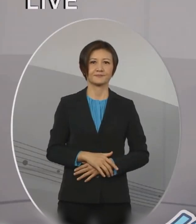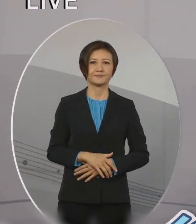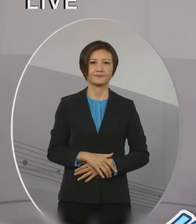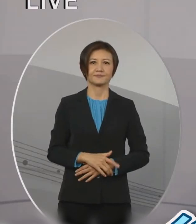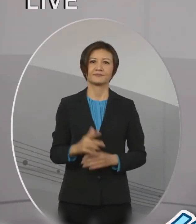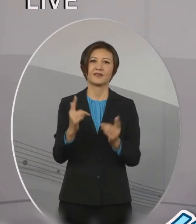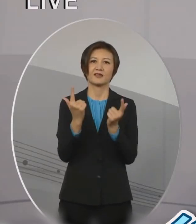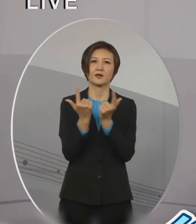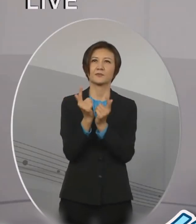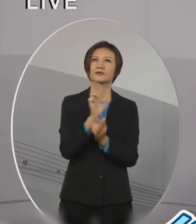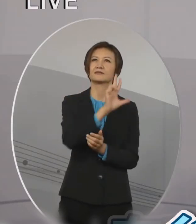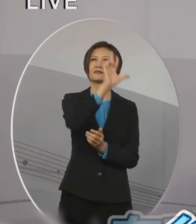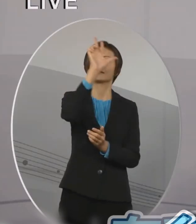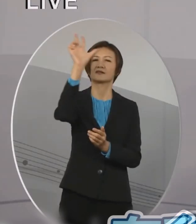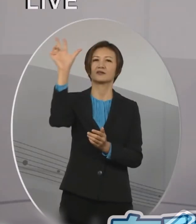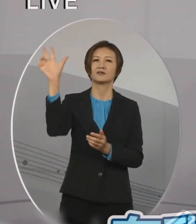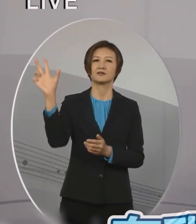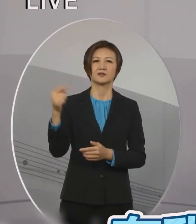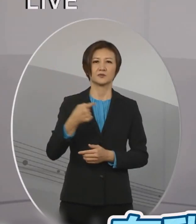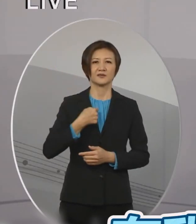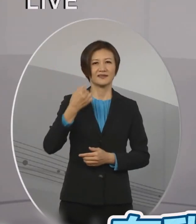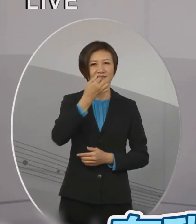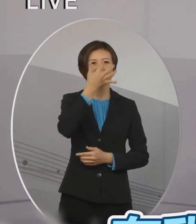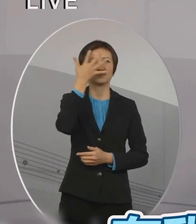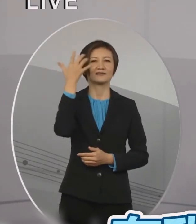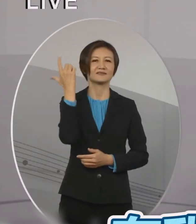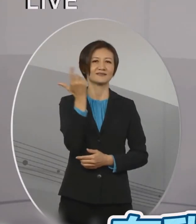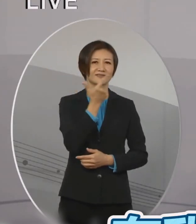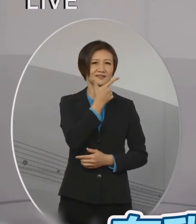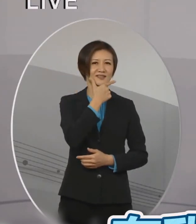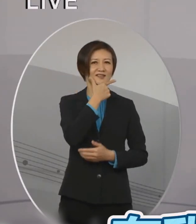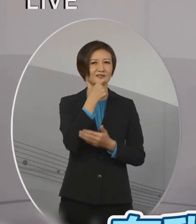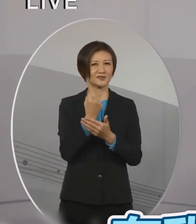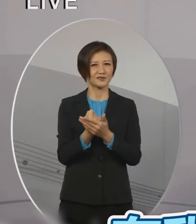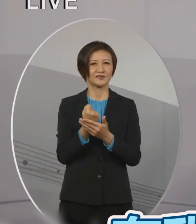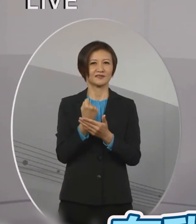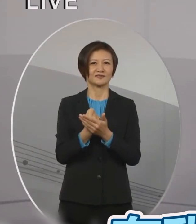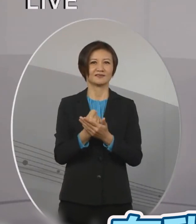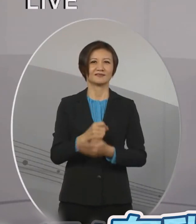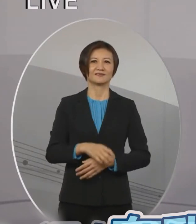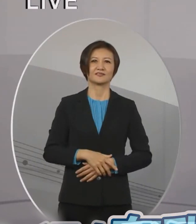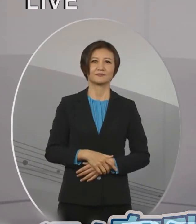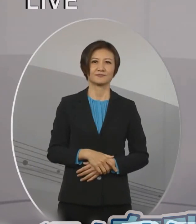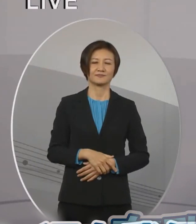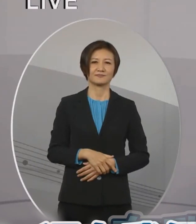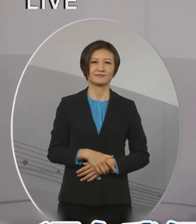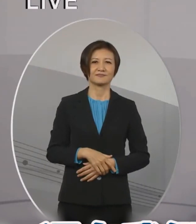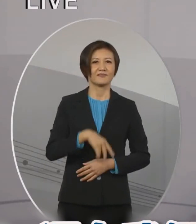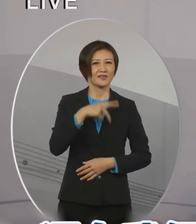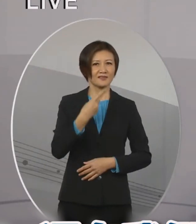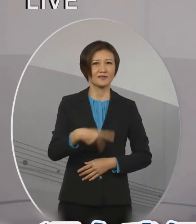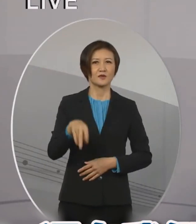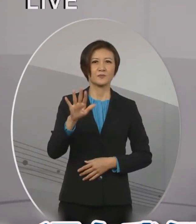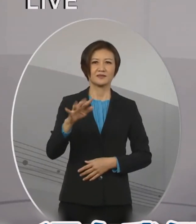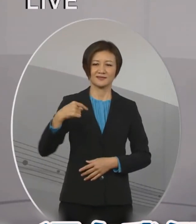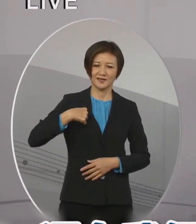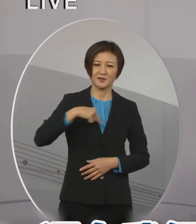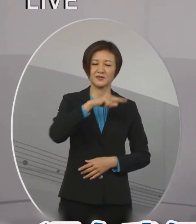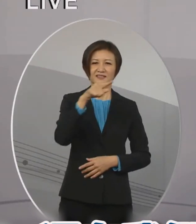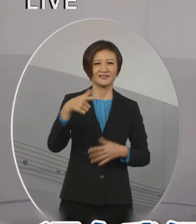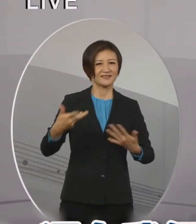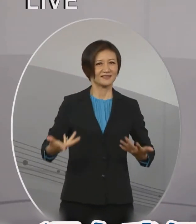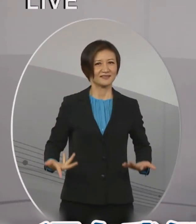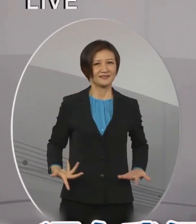台北的天空有我年轻的笑容，还有我们